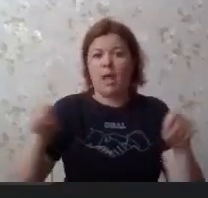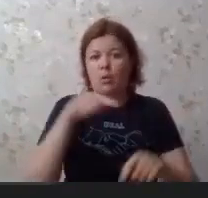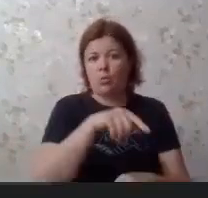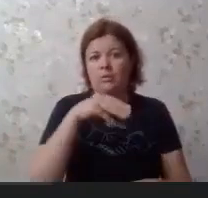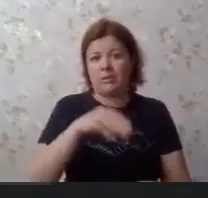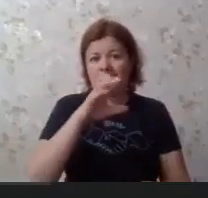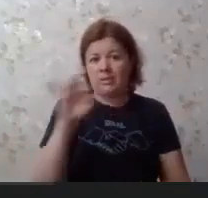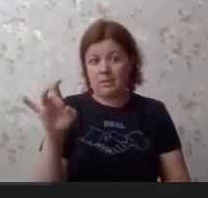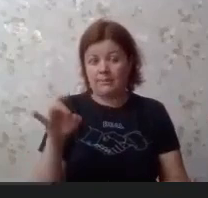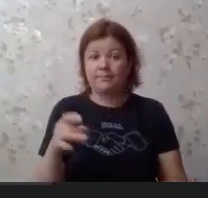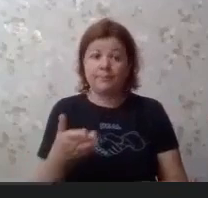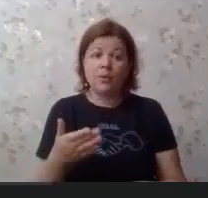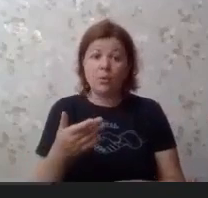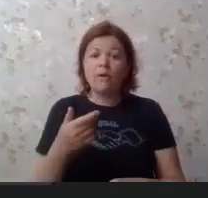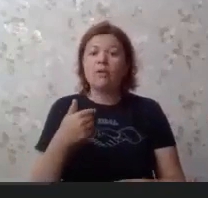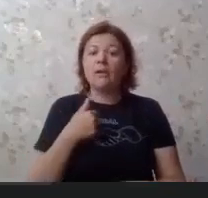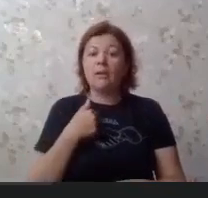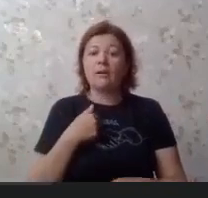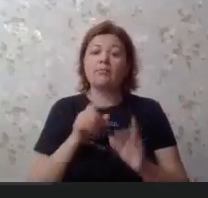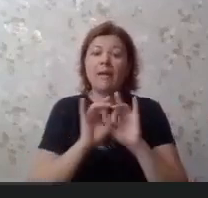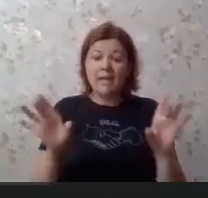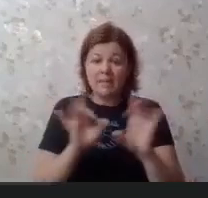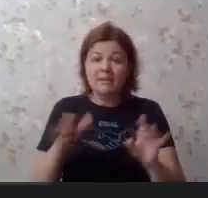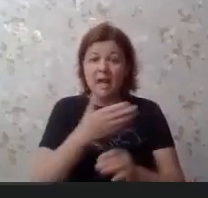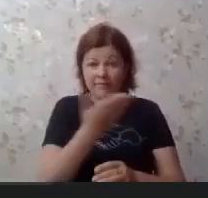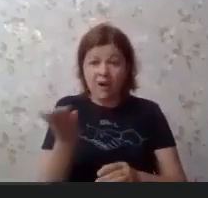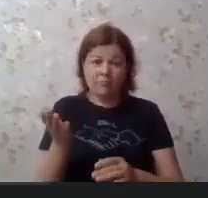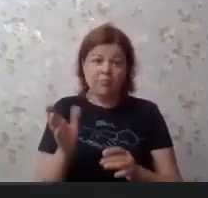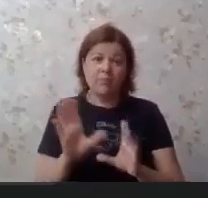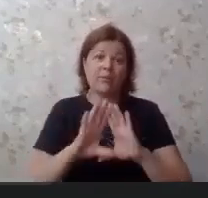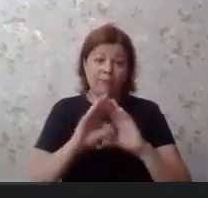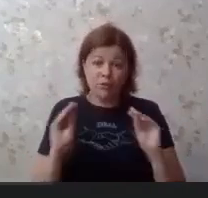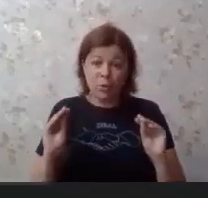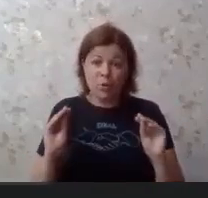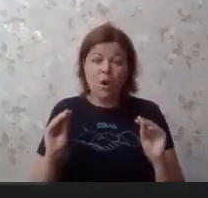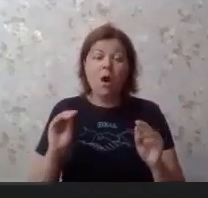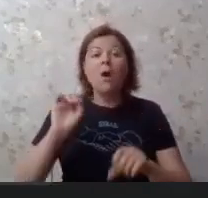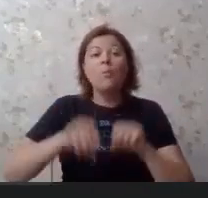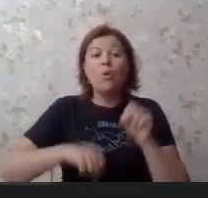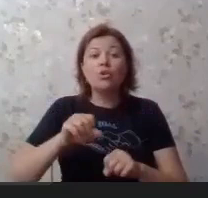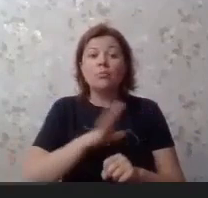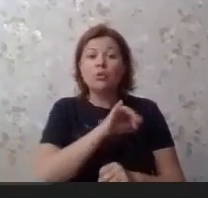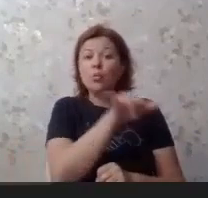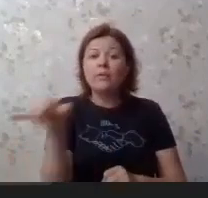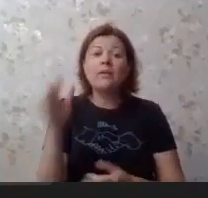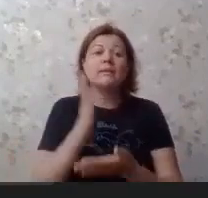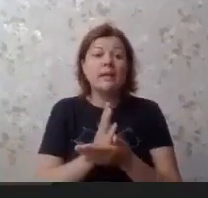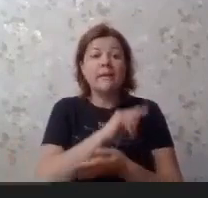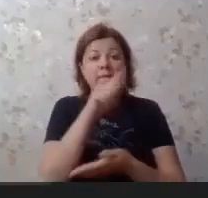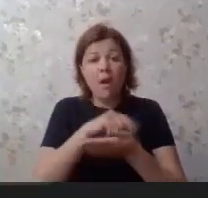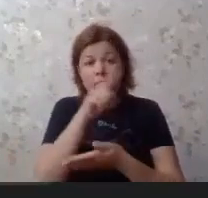Так, ну, вроде я как рассказал все. Возможно быть, есть какие-либо вопросы